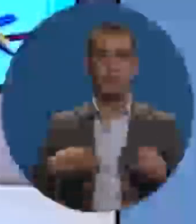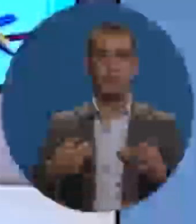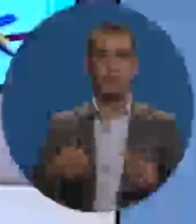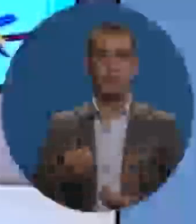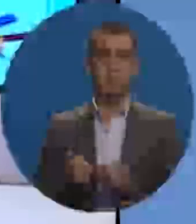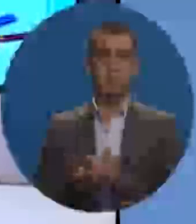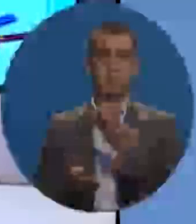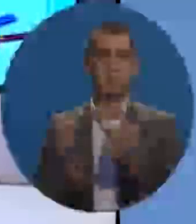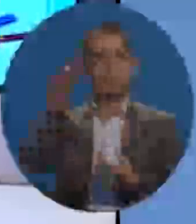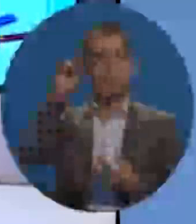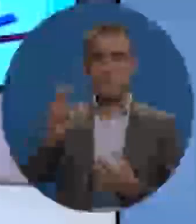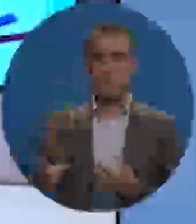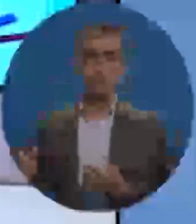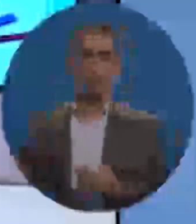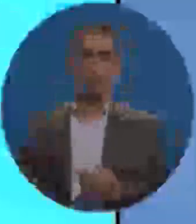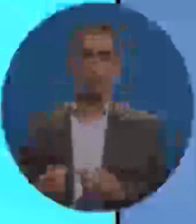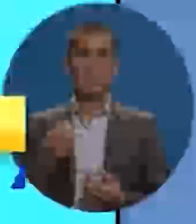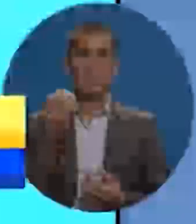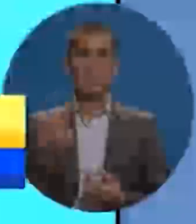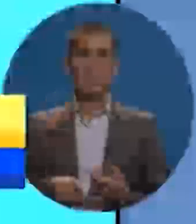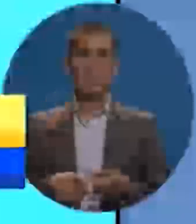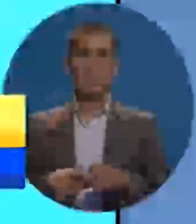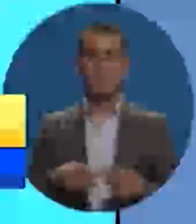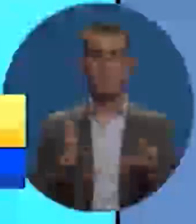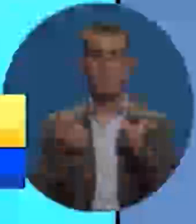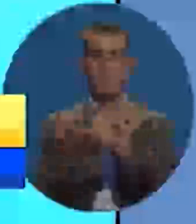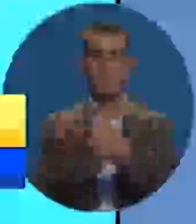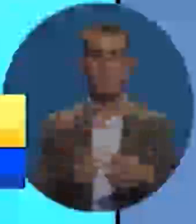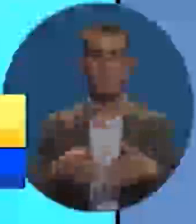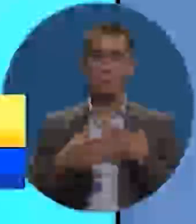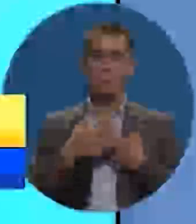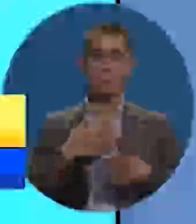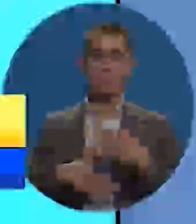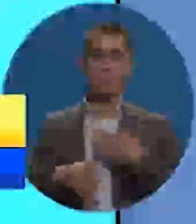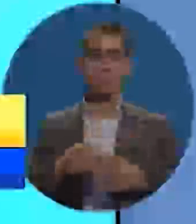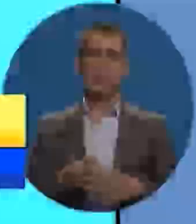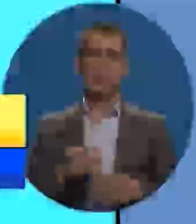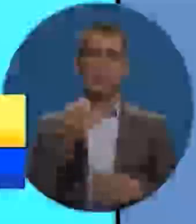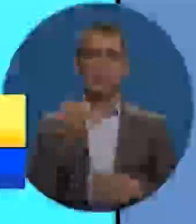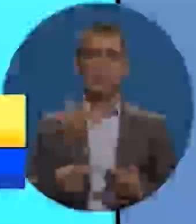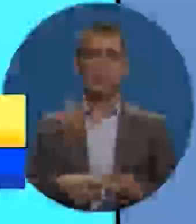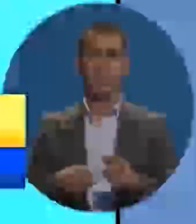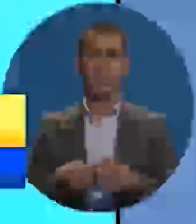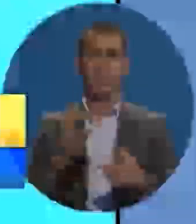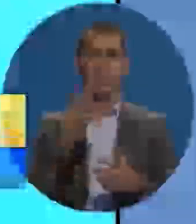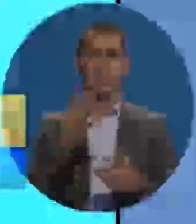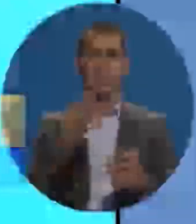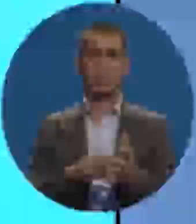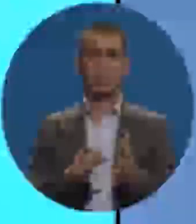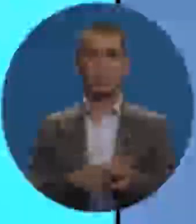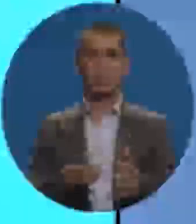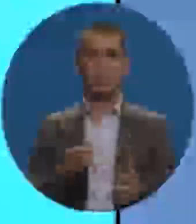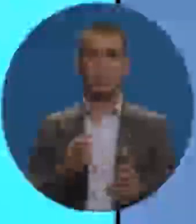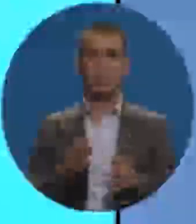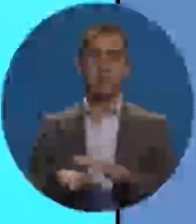Ассалам алейкум, азиз оқушылар. Сілер мені көрсіп тұрғанынан жүда қуаншылыман. Сілер мені 4-ші класс